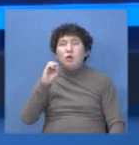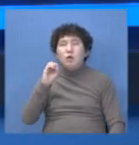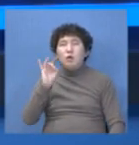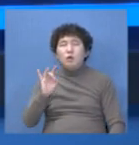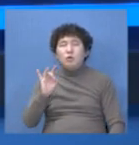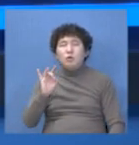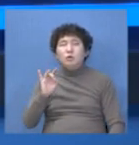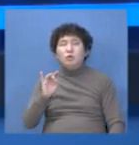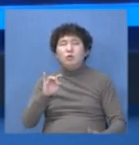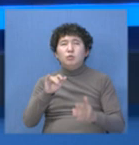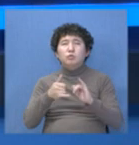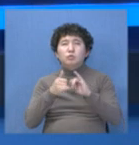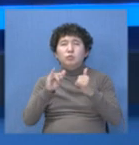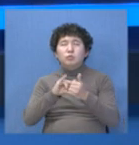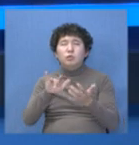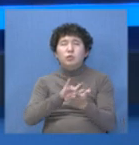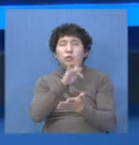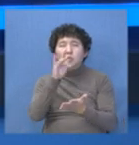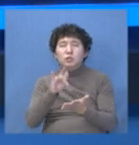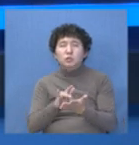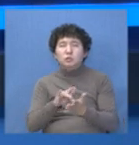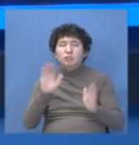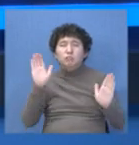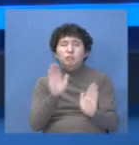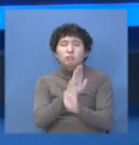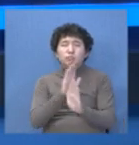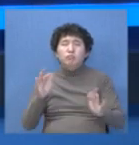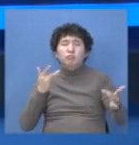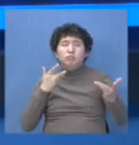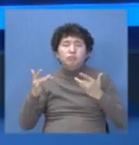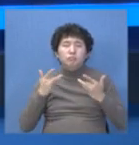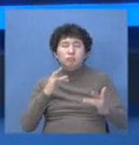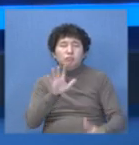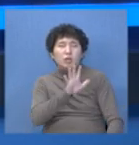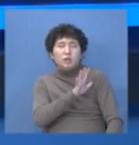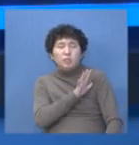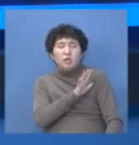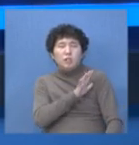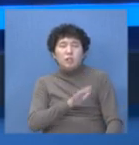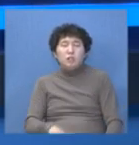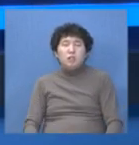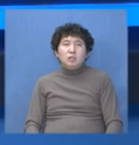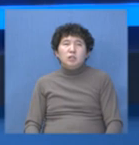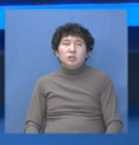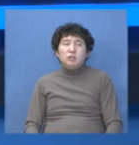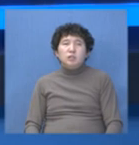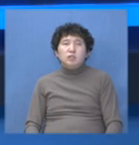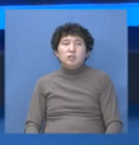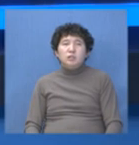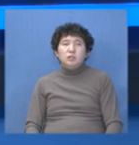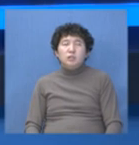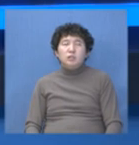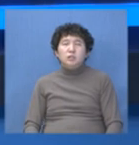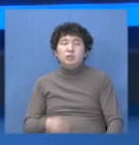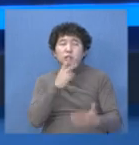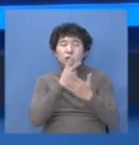екі күн бойы Өскемен қаласында ән мен би кешінің куәсі болды. Көрерменнің ыстық ықыласына бөленген ерекше шараға біздің